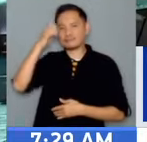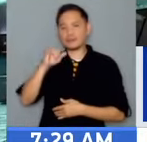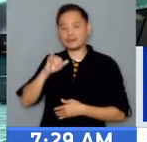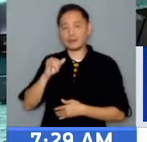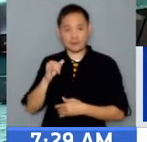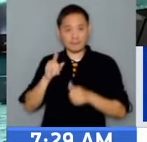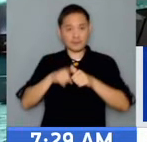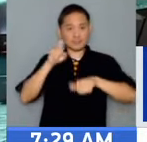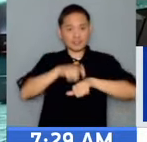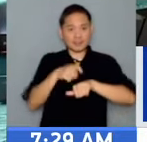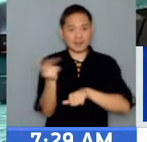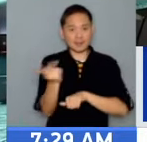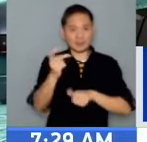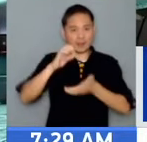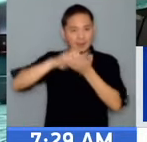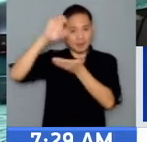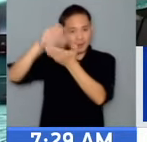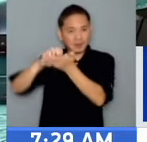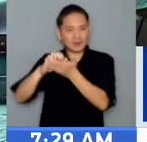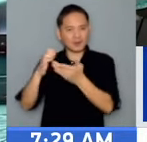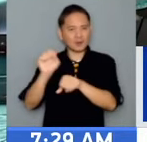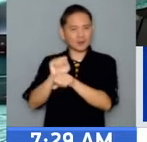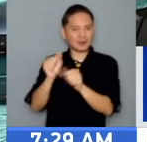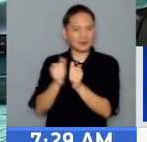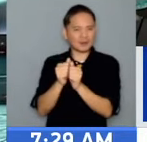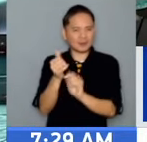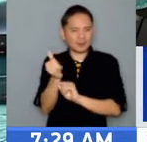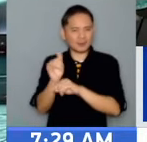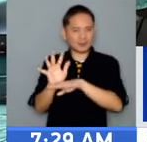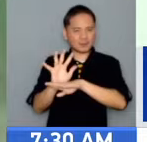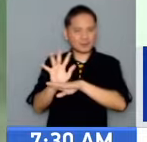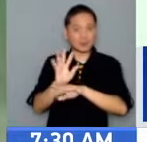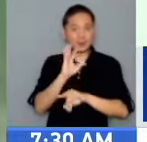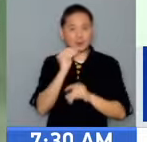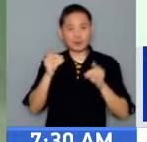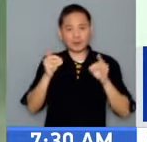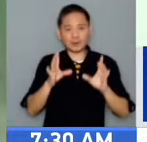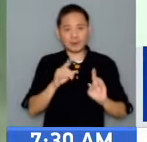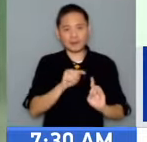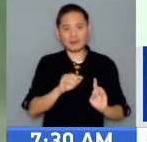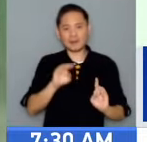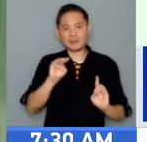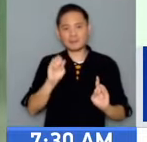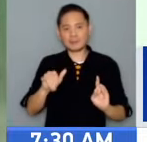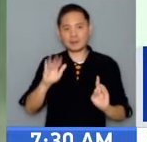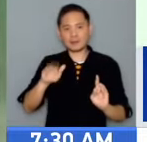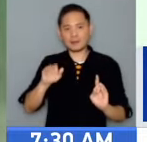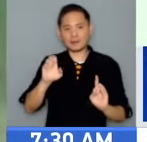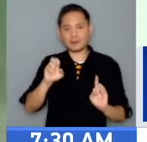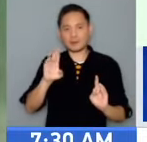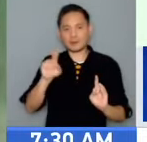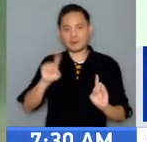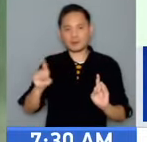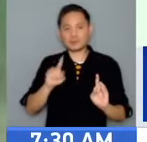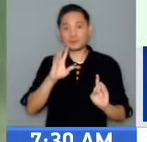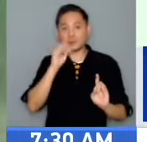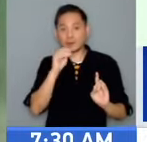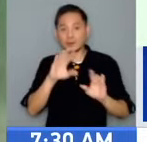bilang mag-asawa. Ang Rewind ay dinirect ni May Cruz Alviar at produced ng Star Cinema, APT Entertainment at Agosto Dos